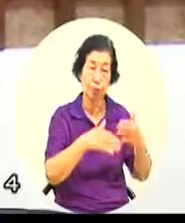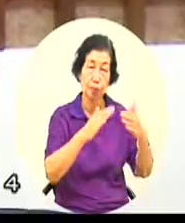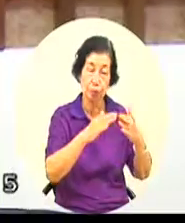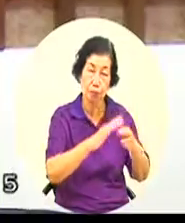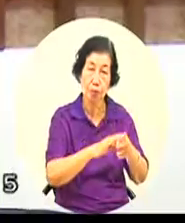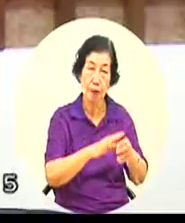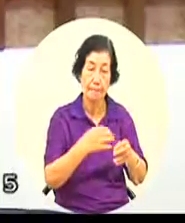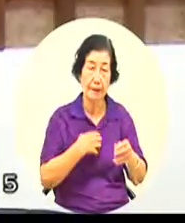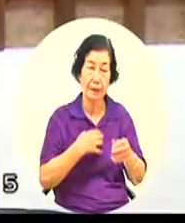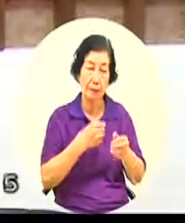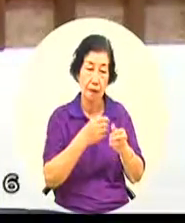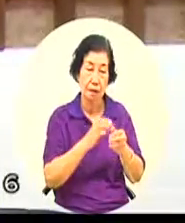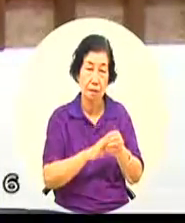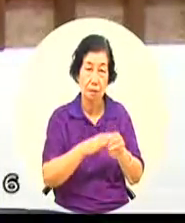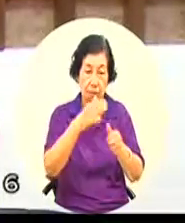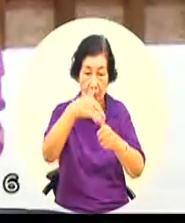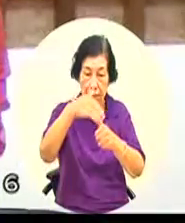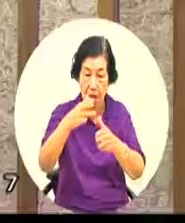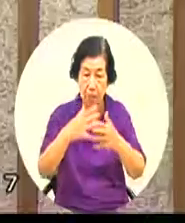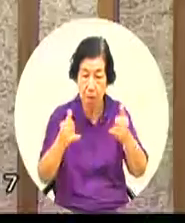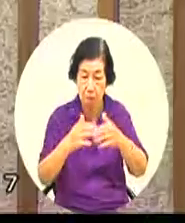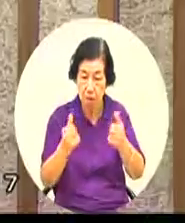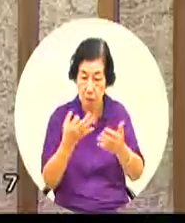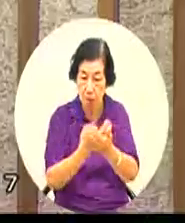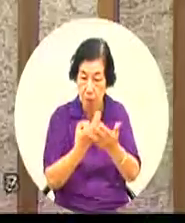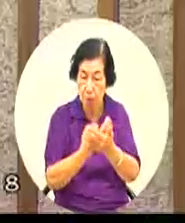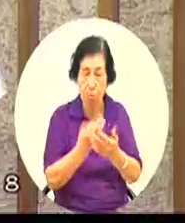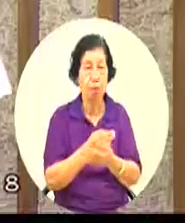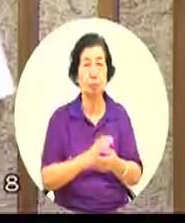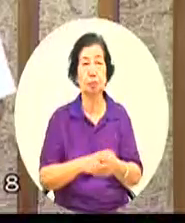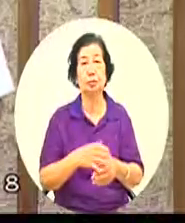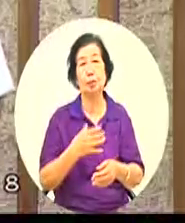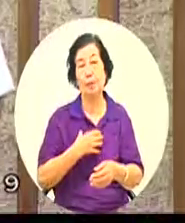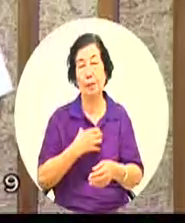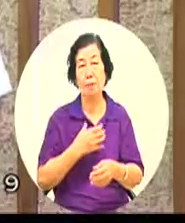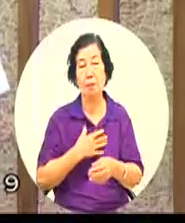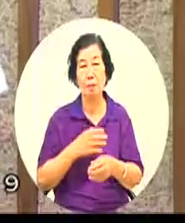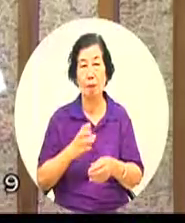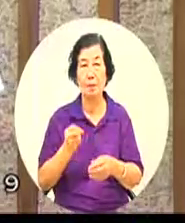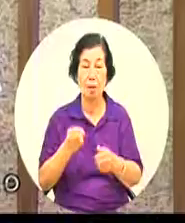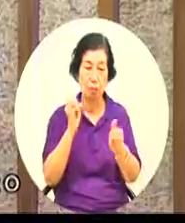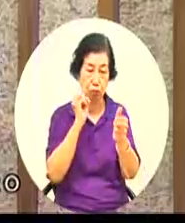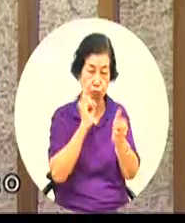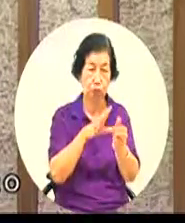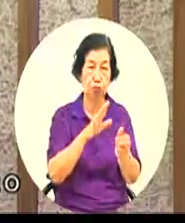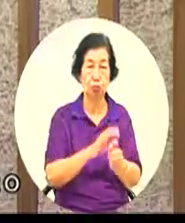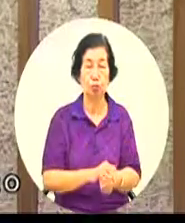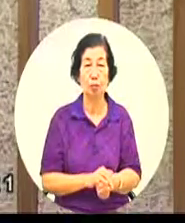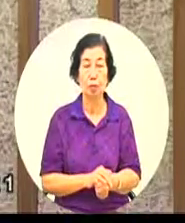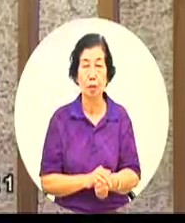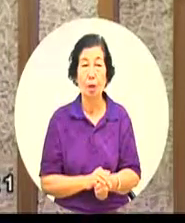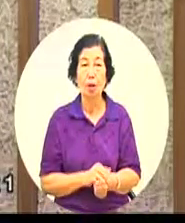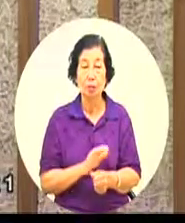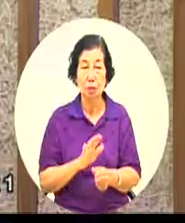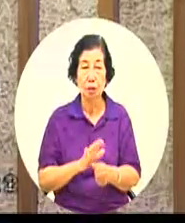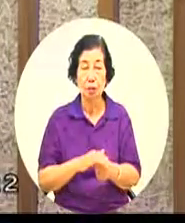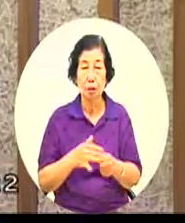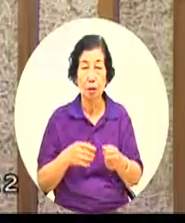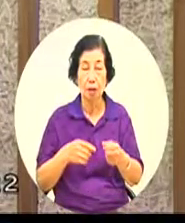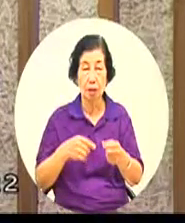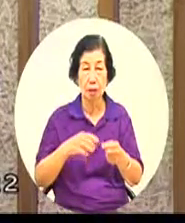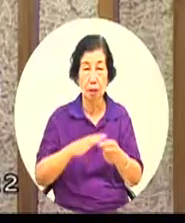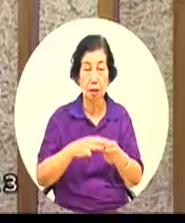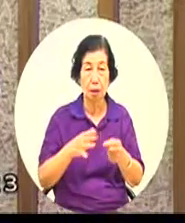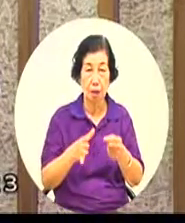了？来，科长有这样的现象吗？ 跟议员报告，应该不会了。 应该不会， 因为在高中时，我们有教官，所有